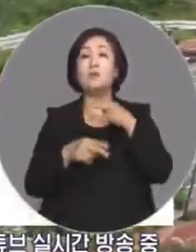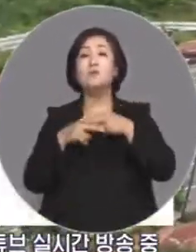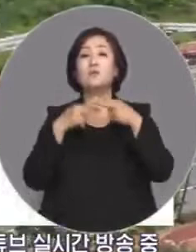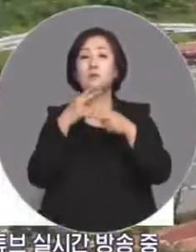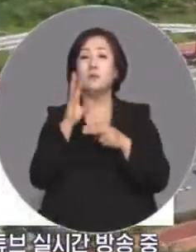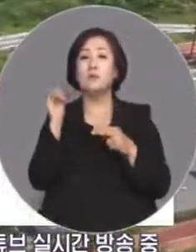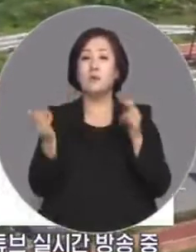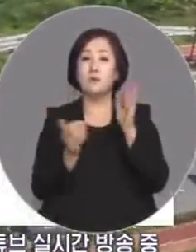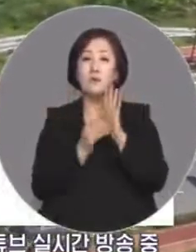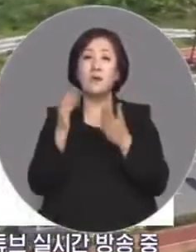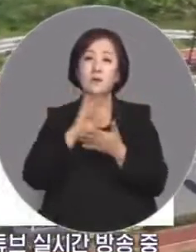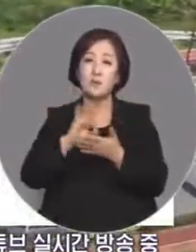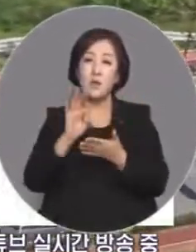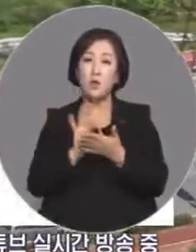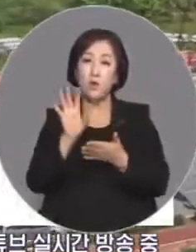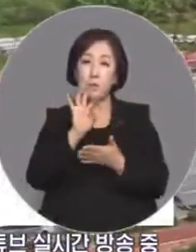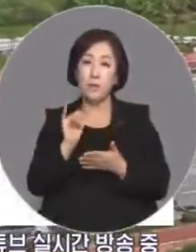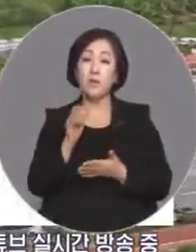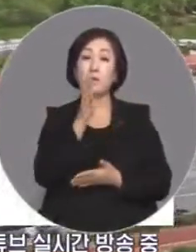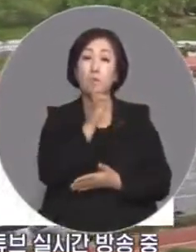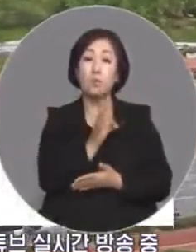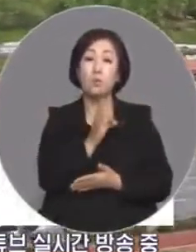사업개발 준비금이 있습니다. 그 금액과